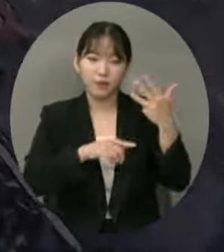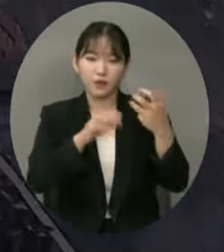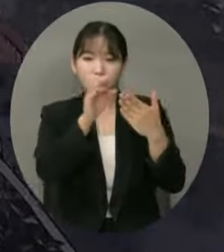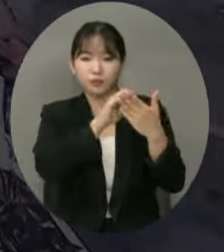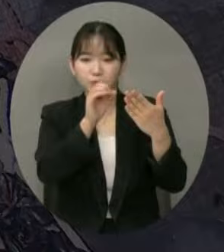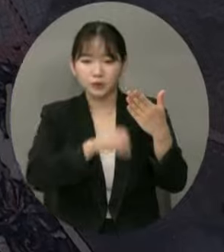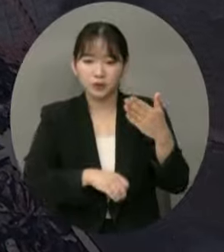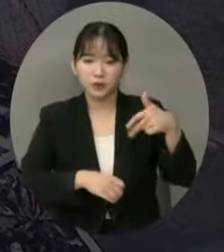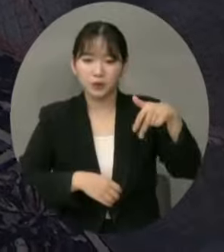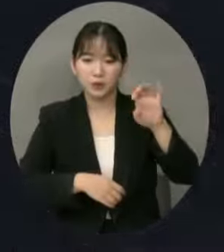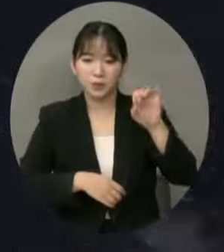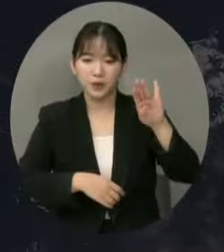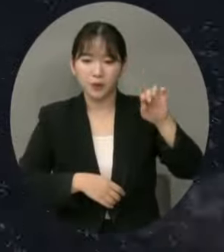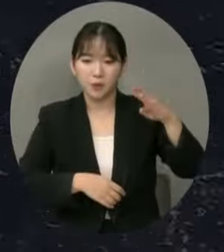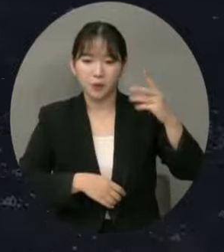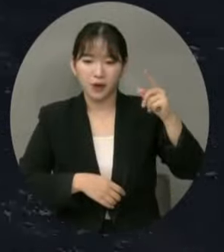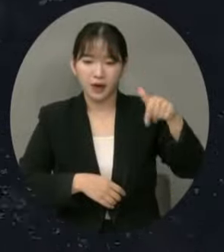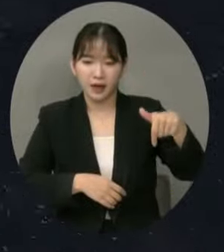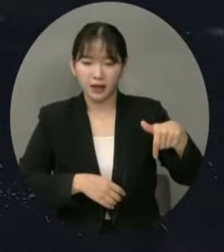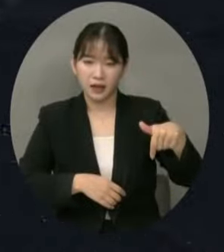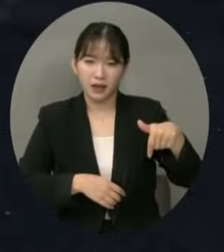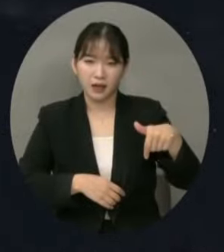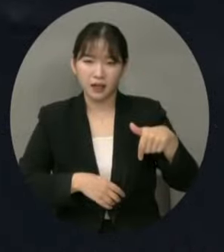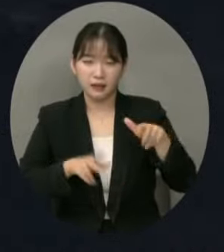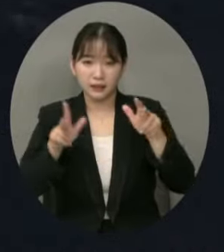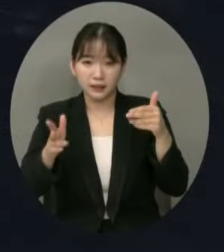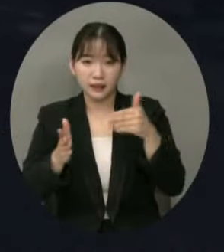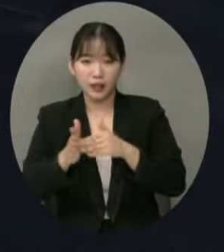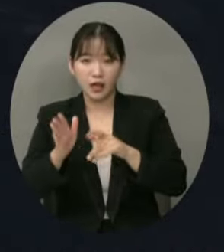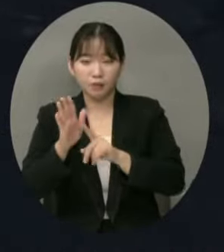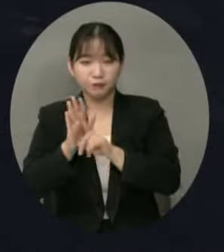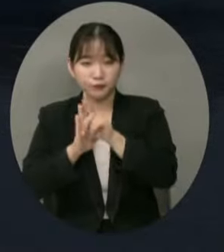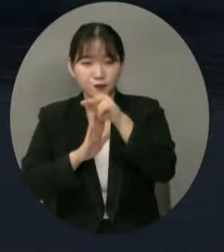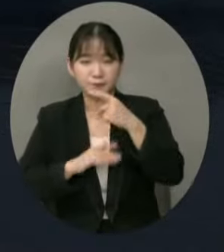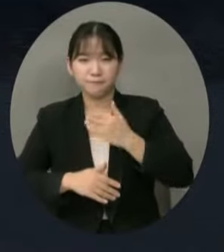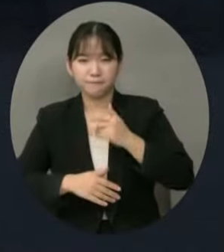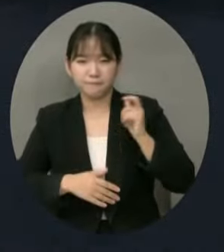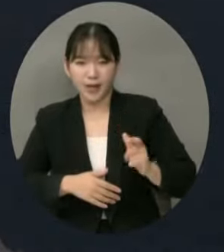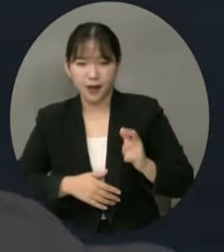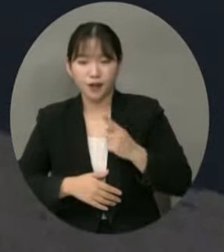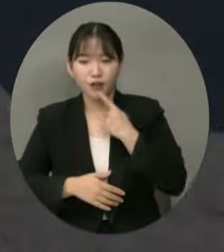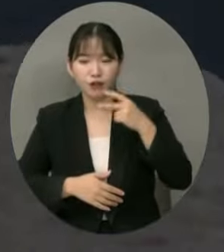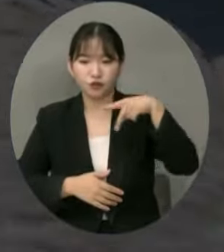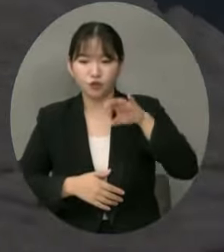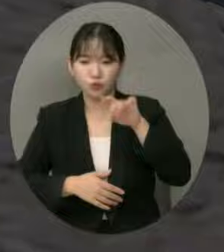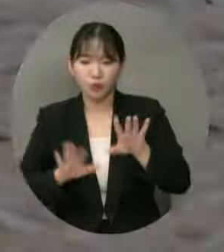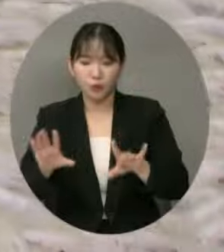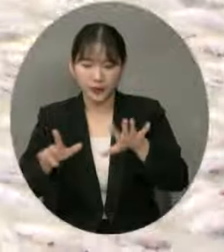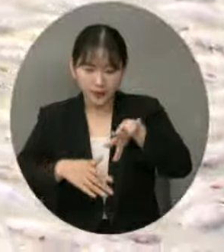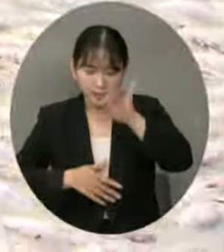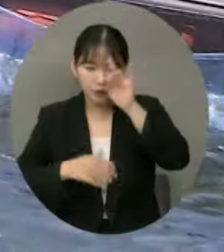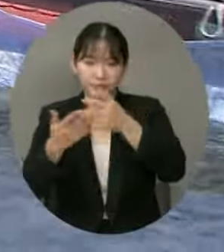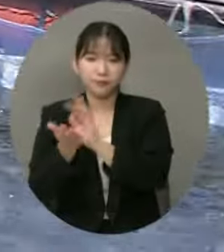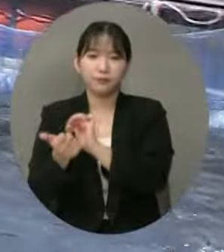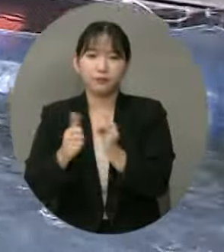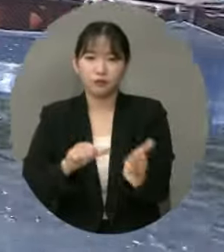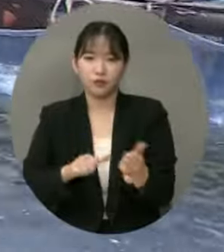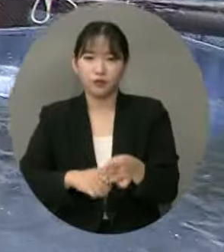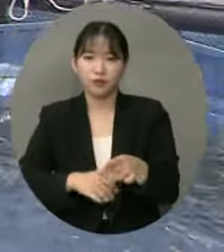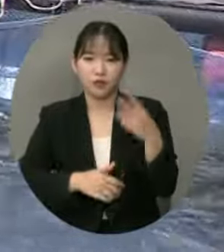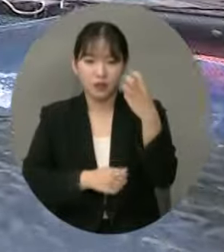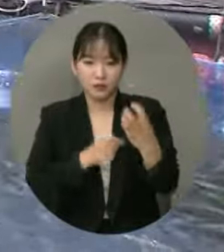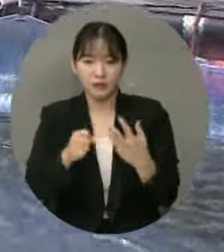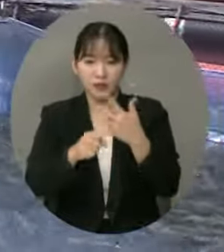민감한 조피볼락 그동안 높은 수원에도 끄떡없던 어까지 올해 처음음 당한 겁니다